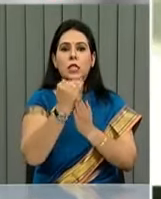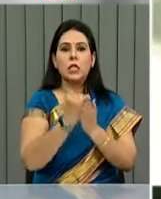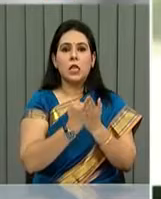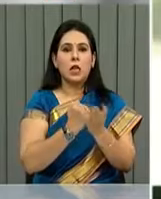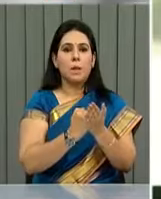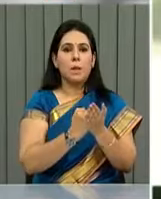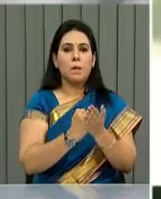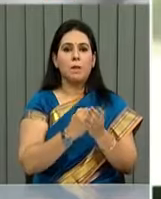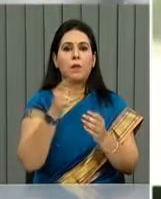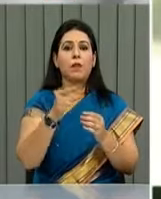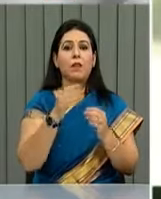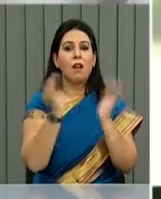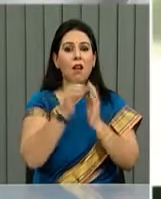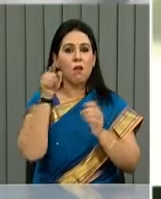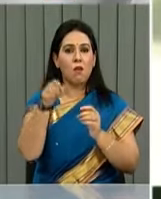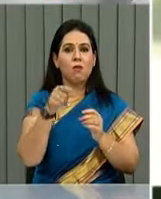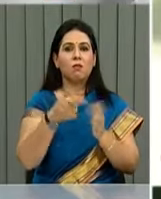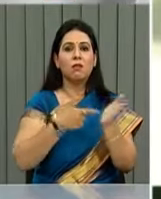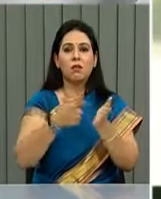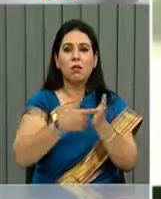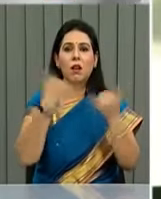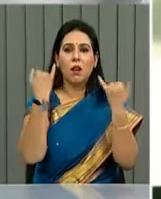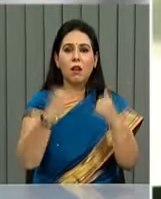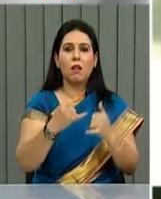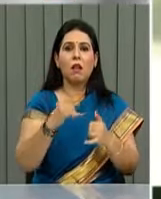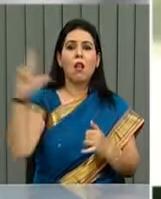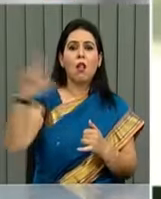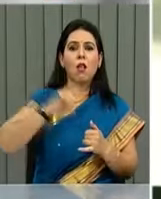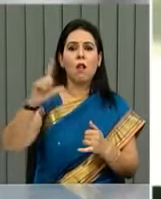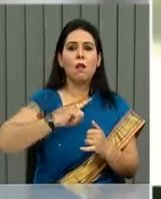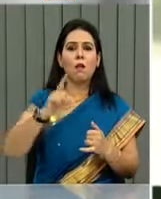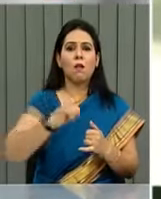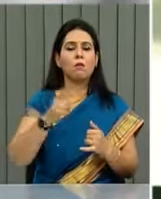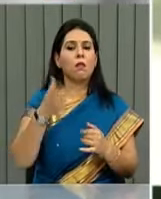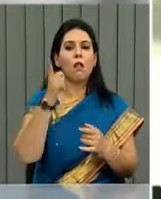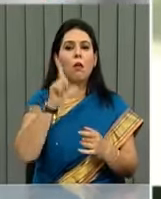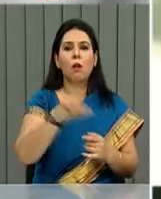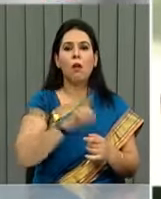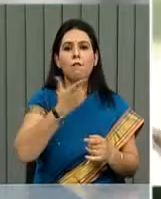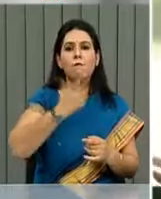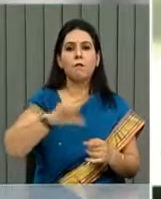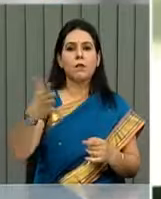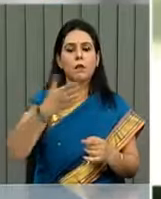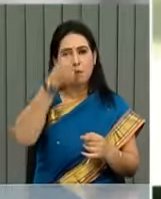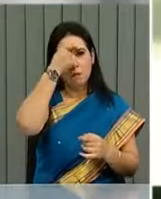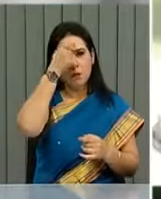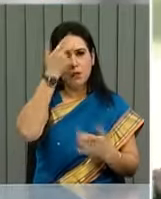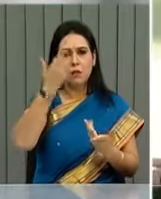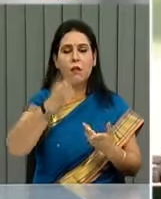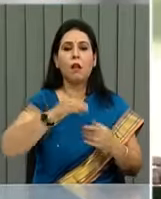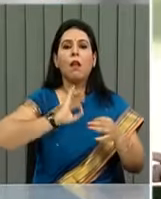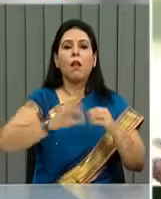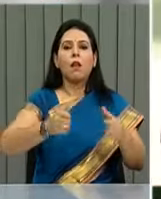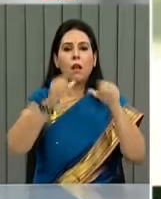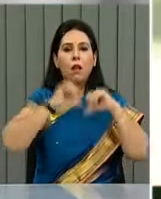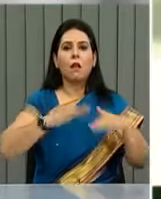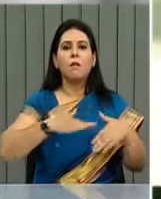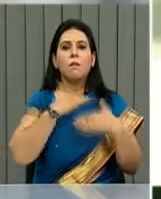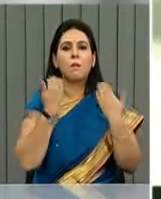में जब फसल बिगड़ती है तो किसान पैसा नहीं, ऋण उतार नहीं पाता, और फिर परेशान होता है, कुछ आत्महत्या करते